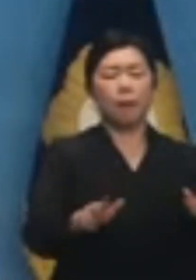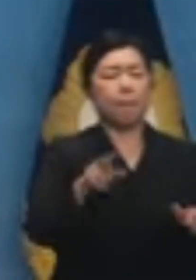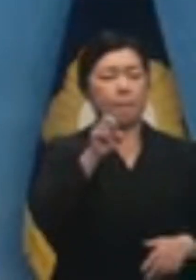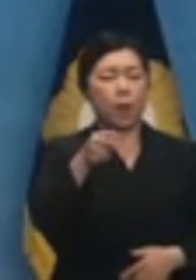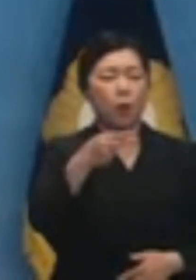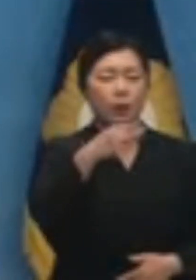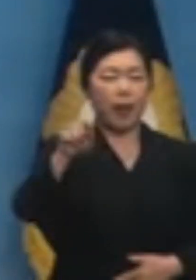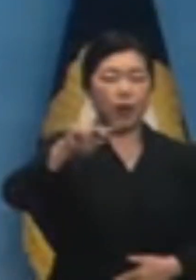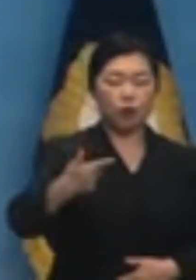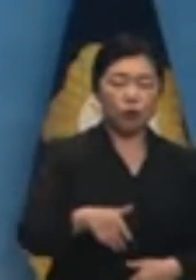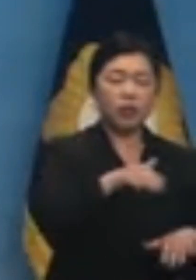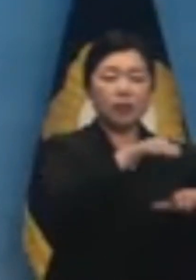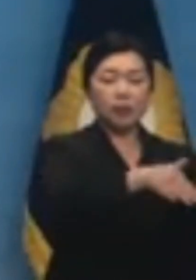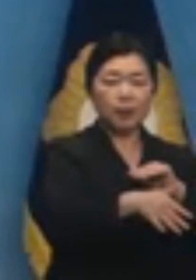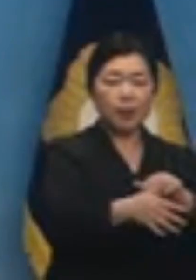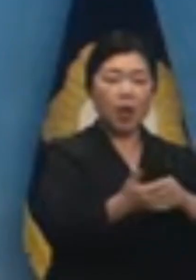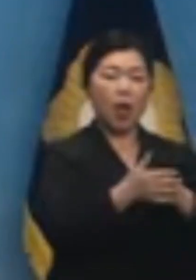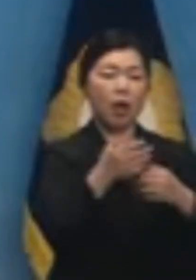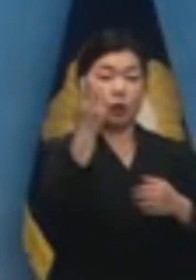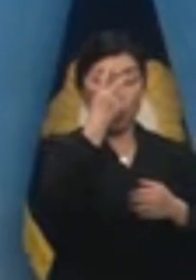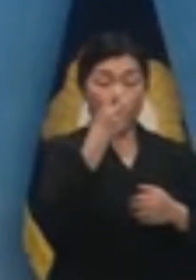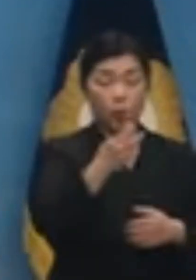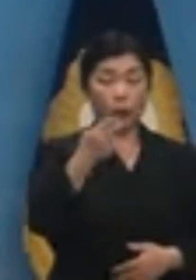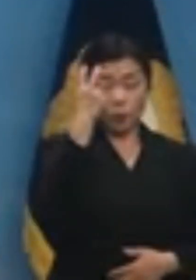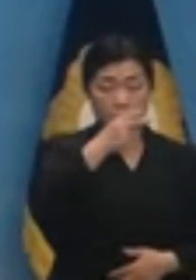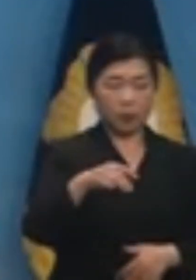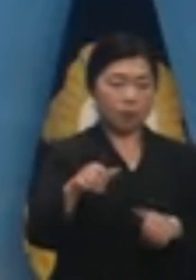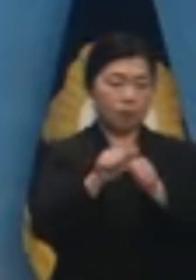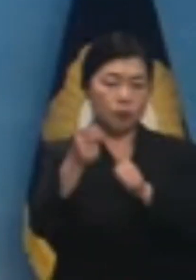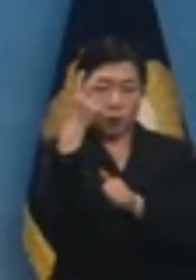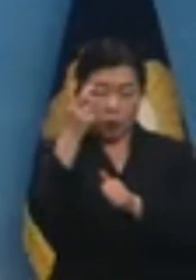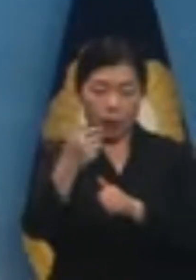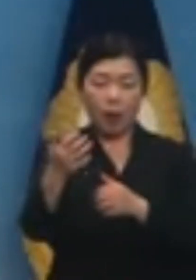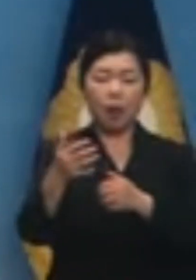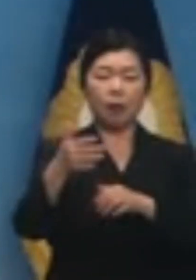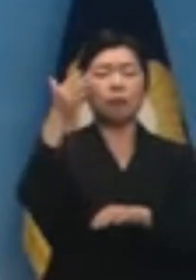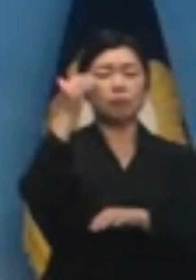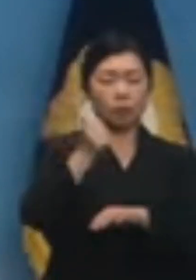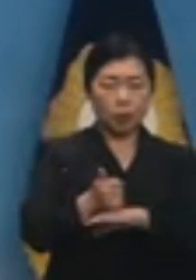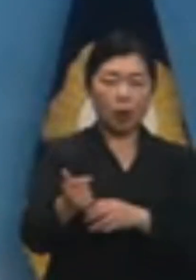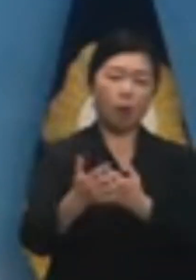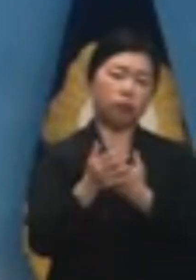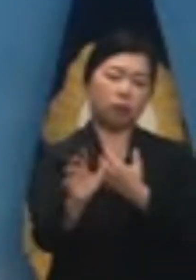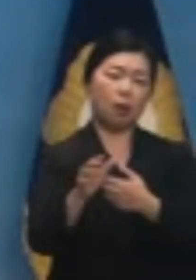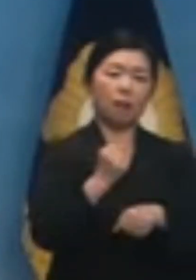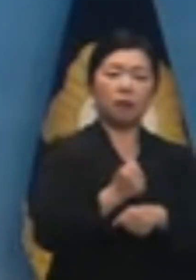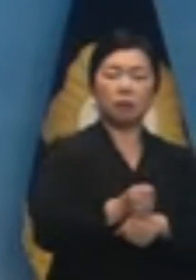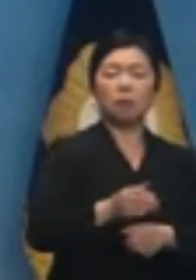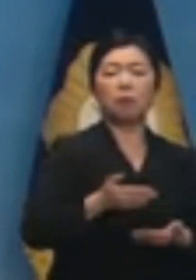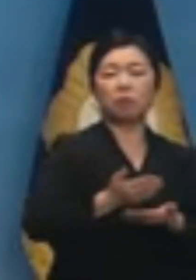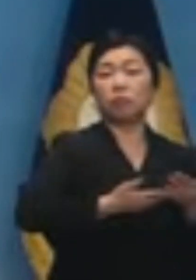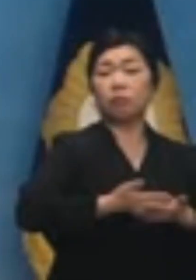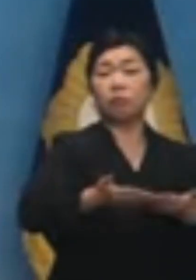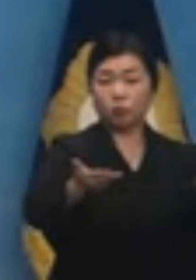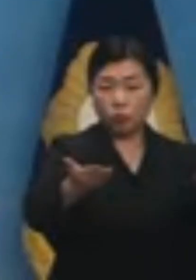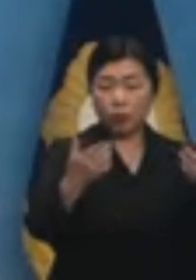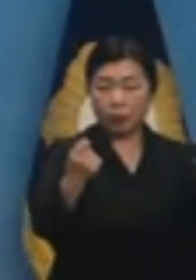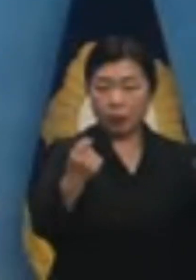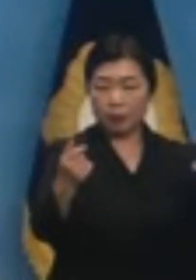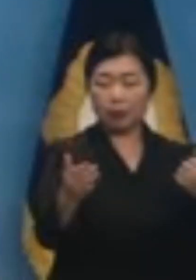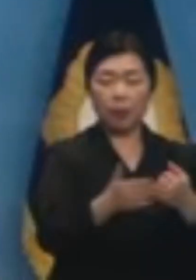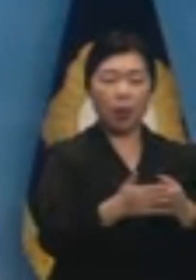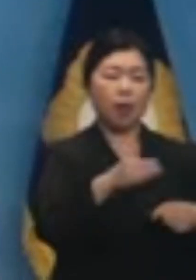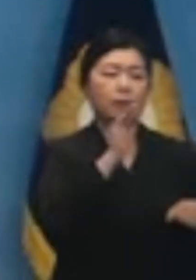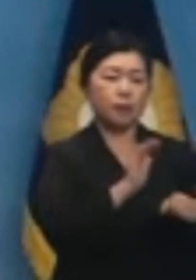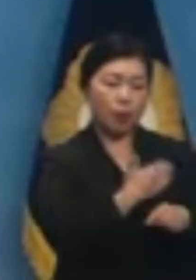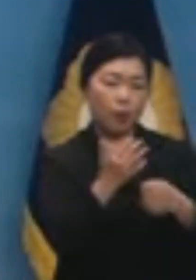명태균식 여론조사 및 왜곡 보도가 기승을 부리기 시작한 것으로 판단 중입니다. 더불어민주당은 이러한